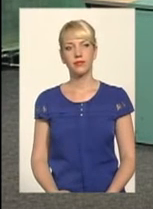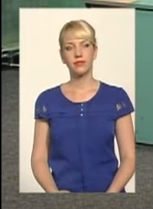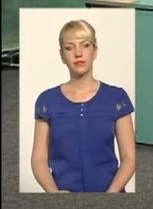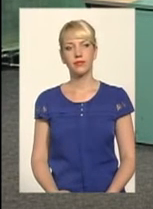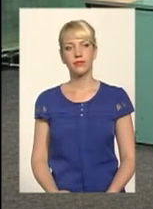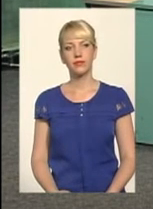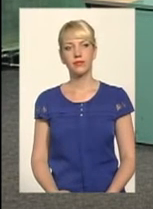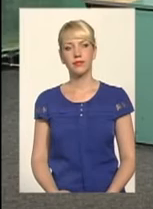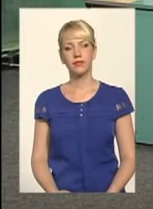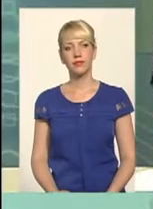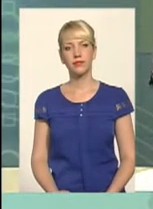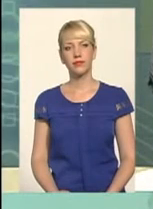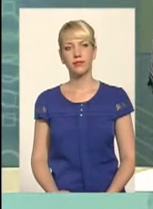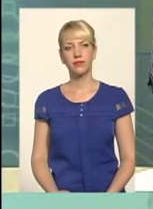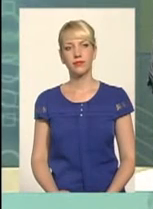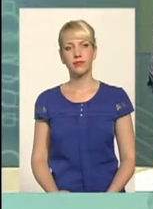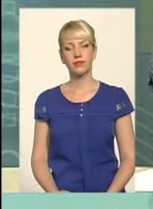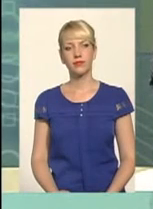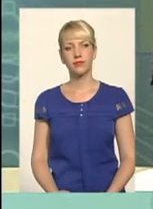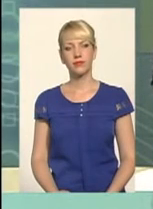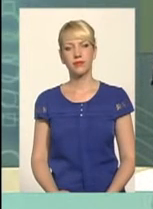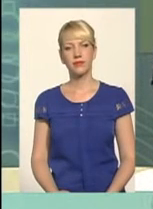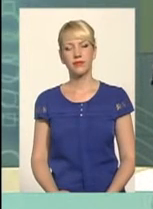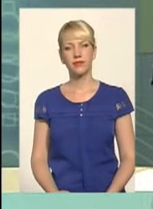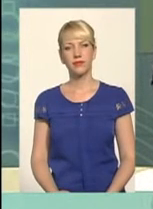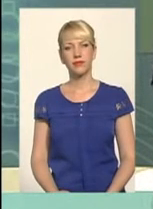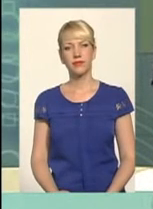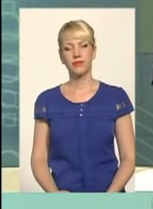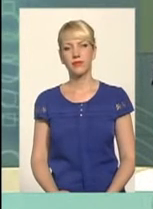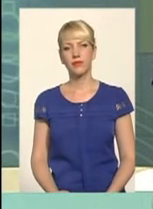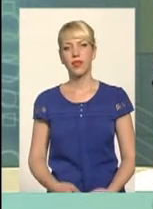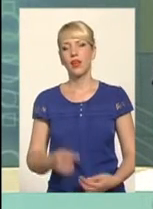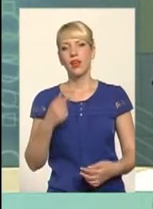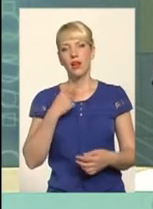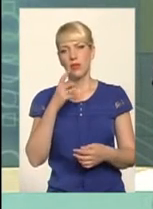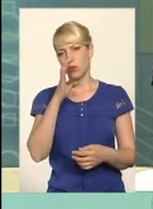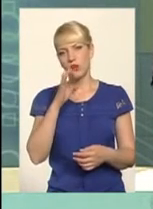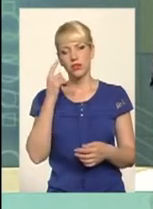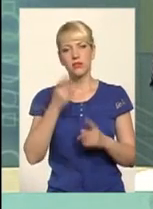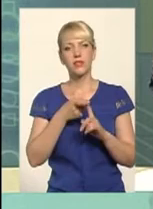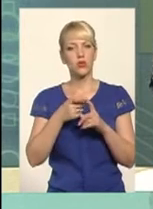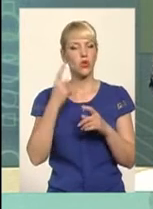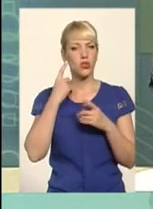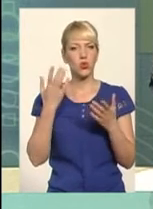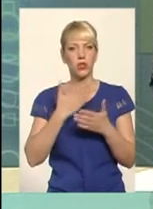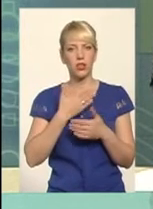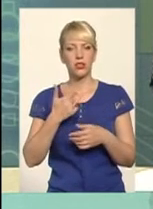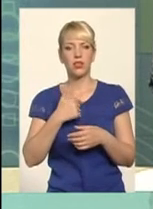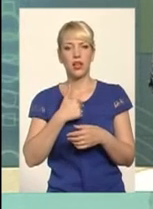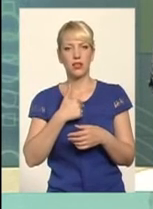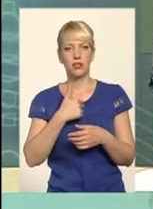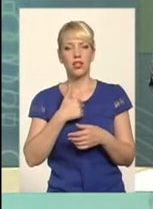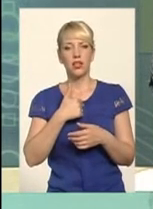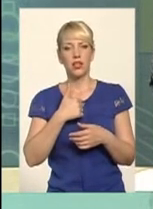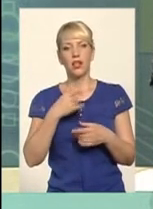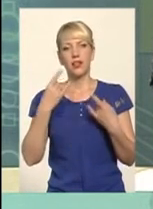Телеглядач нас не чує. Будемо сподіватися, ми ще почуємо запитання. Пане Сергію, я хотіла би повернутися